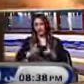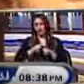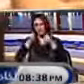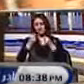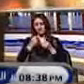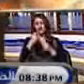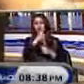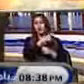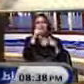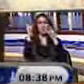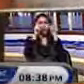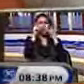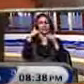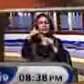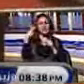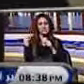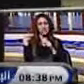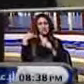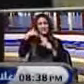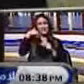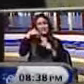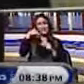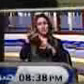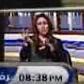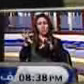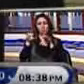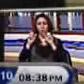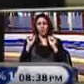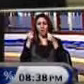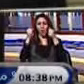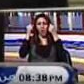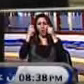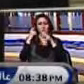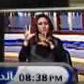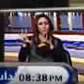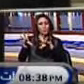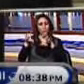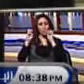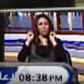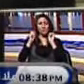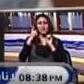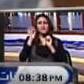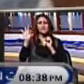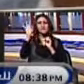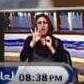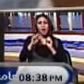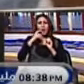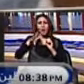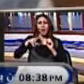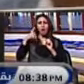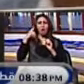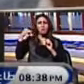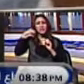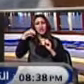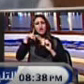على التليفونات اللي معاهم. جه محمد جه حضرتك والمباحث، جه قال لي تقدر تقابلني،